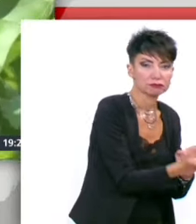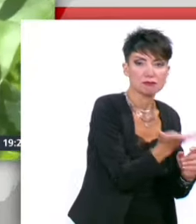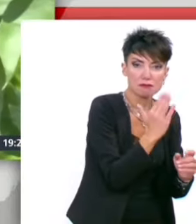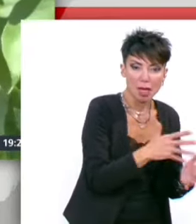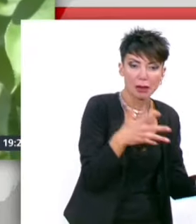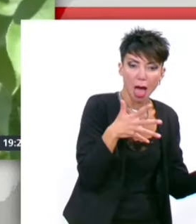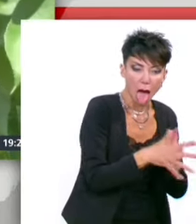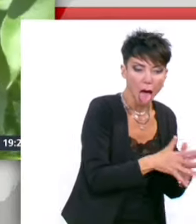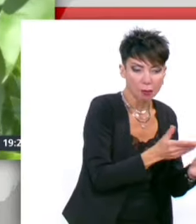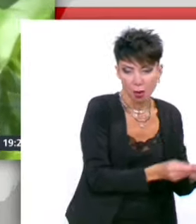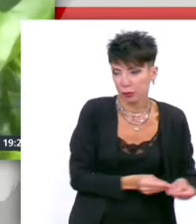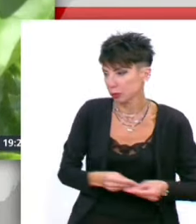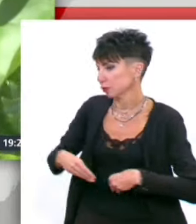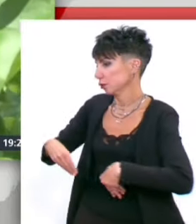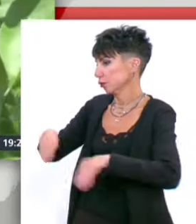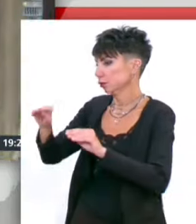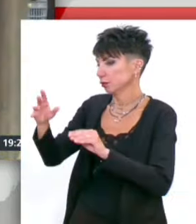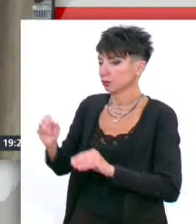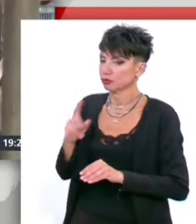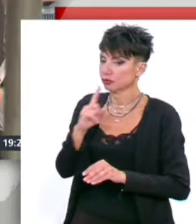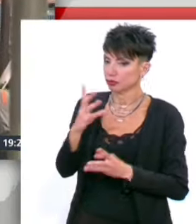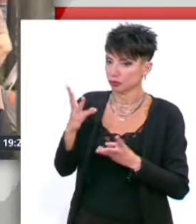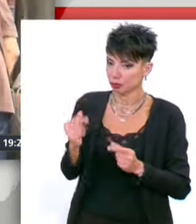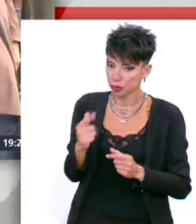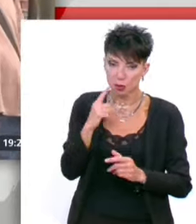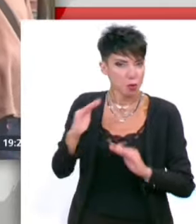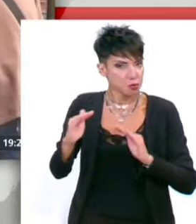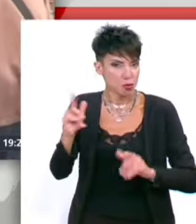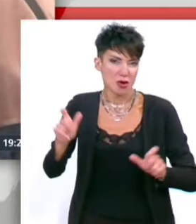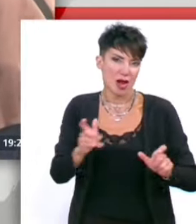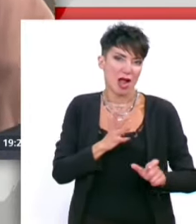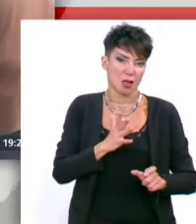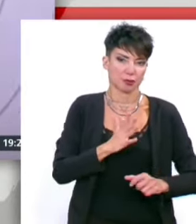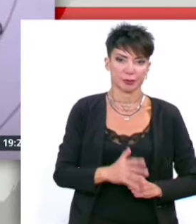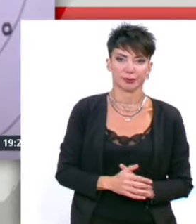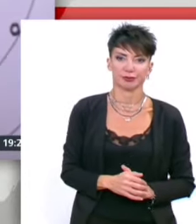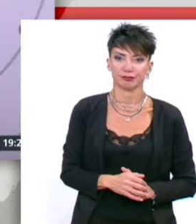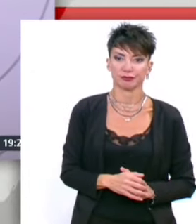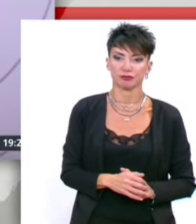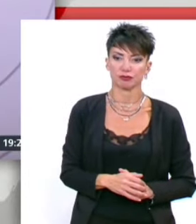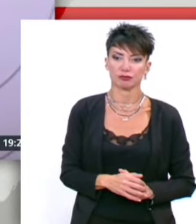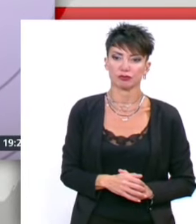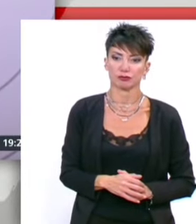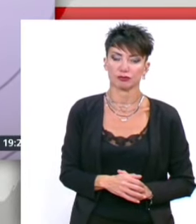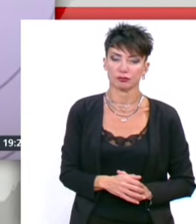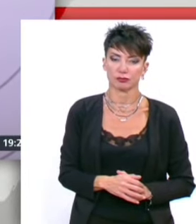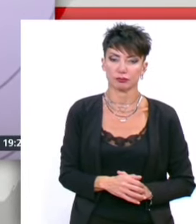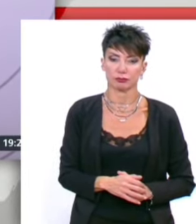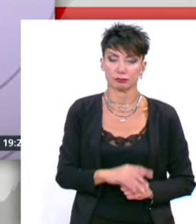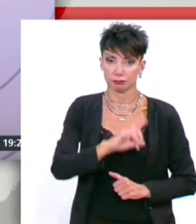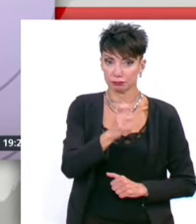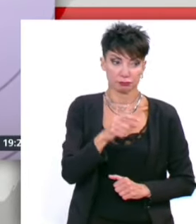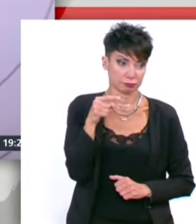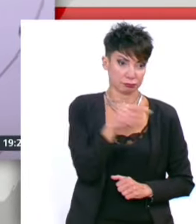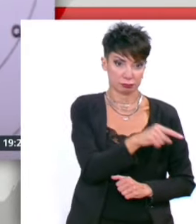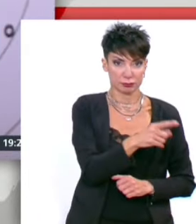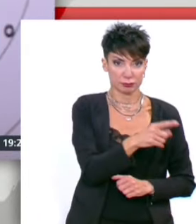παραγωγοί, και επισημαίνουν ότι με αυτόν τον τρόπο θα προστατεύονται και οι καταναλωτές. Εκτός συνόρων στην Ιταλία τώρα, μαφιόζοι.